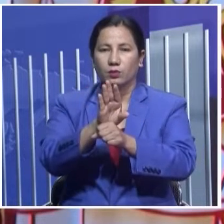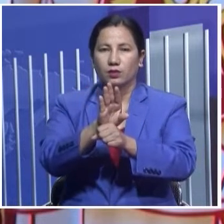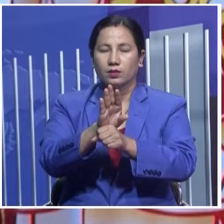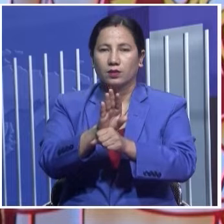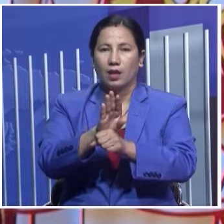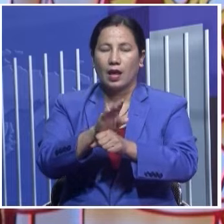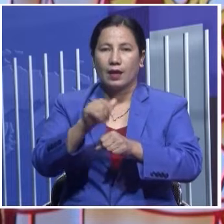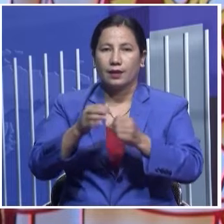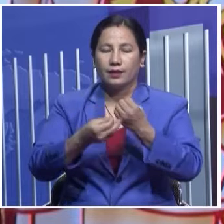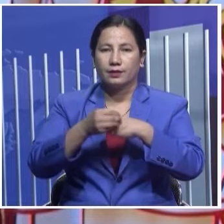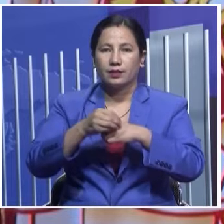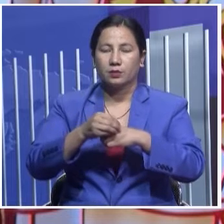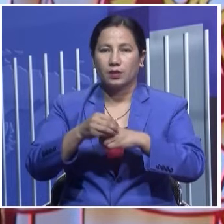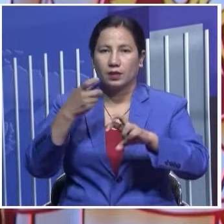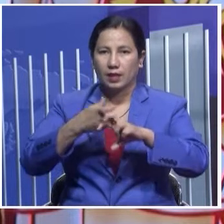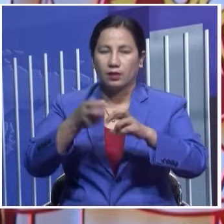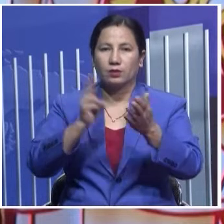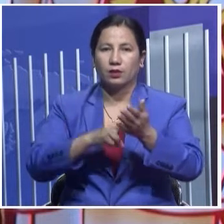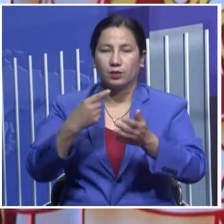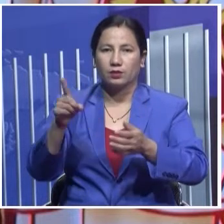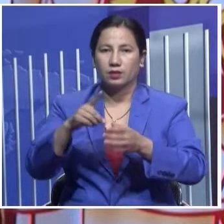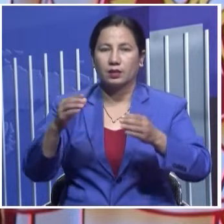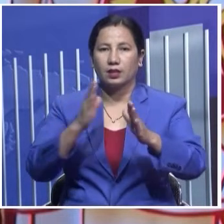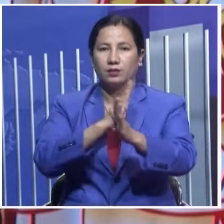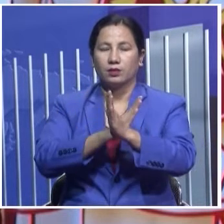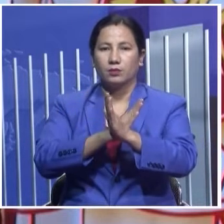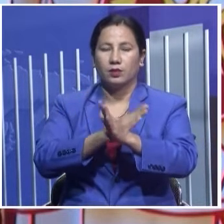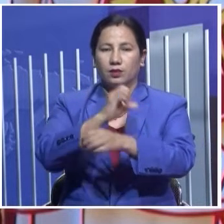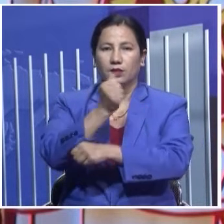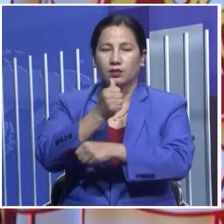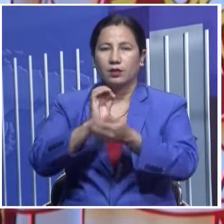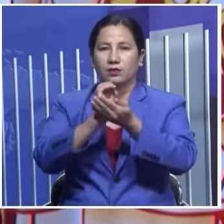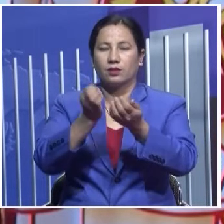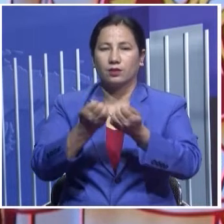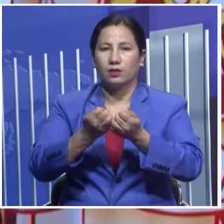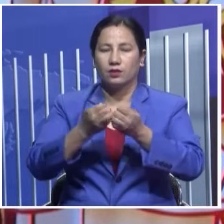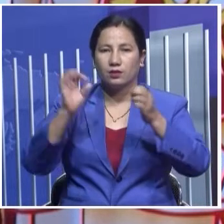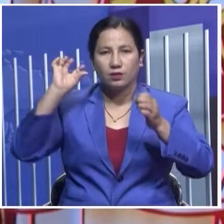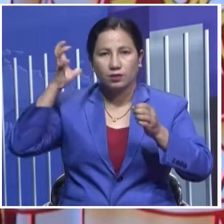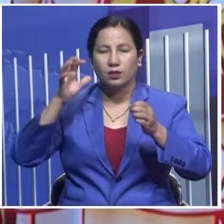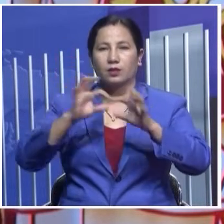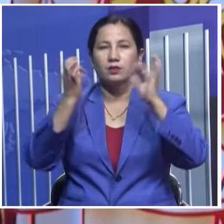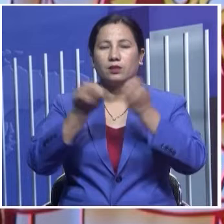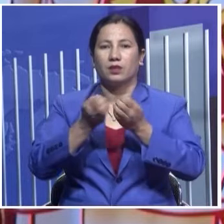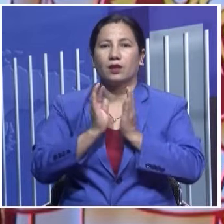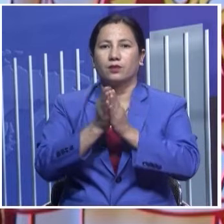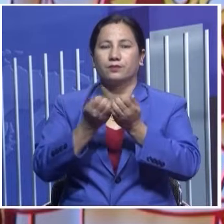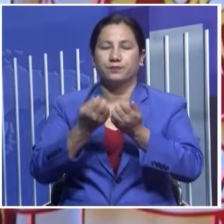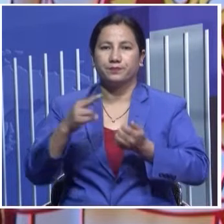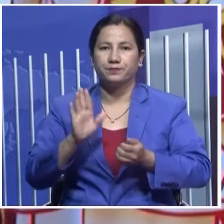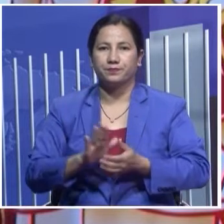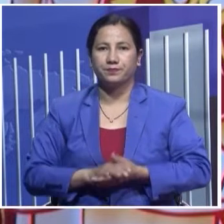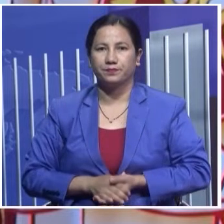पीडित मुलुकमा सङ्कट थपिएको भन्दै त्यस्ता जोखिममा परेका राष्ट्रहरूलाई सहयोग गर्न अन्तर्राष्ट्रिय समुदायलाई आग्रह गर्नुभएको